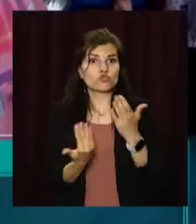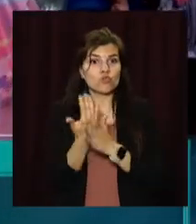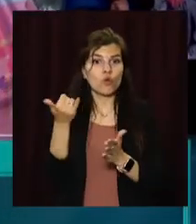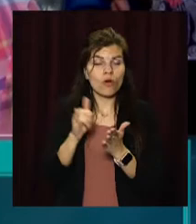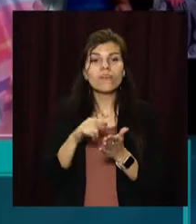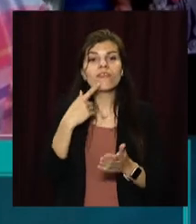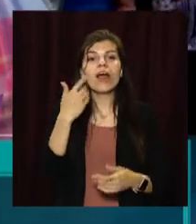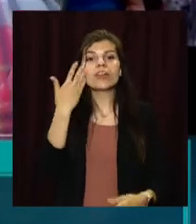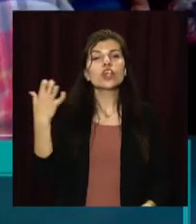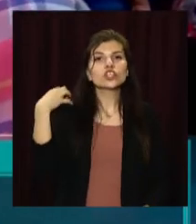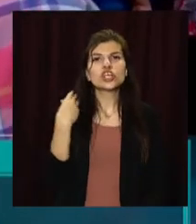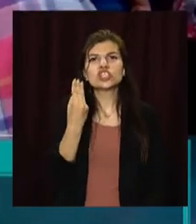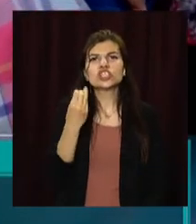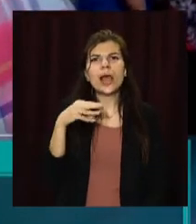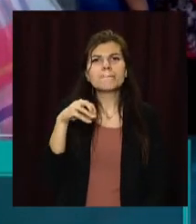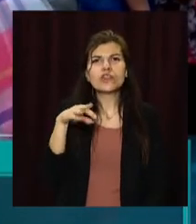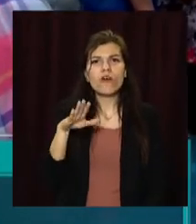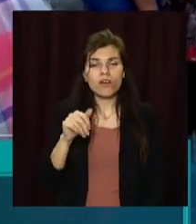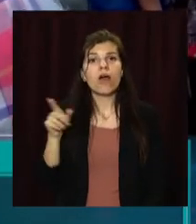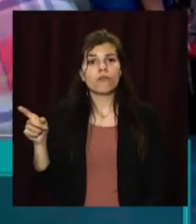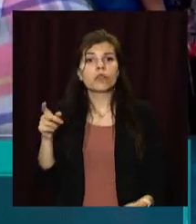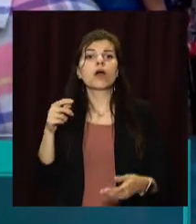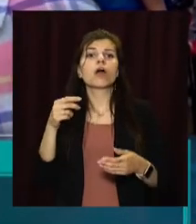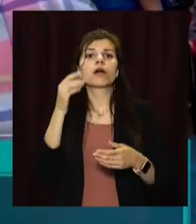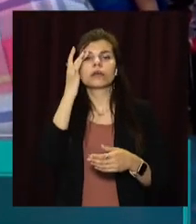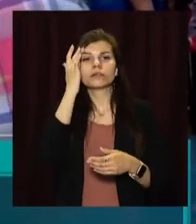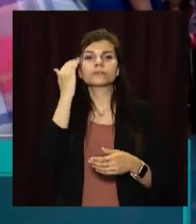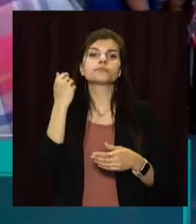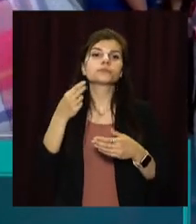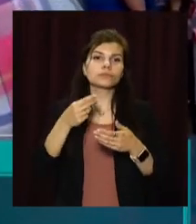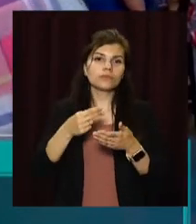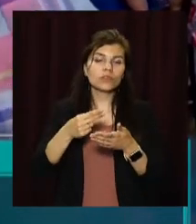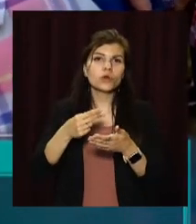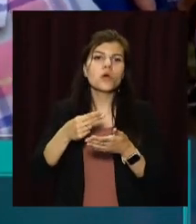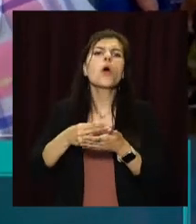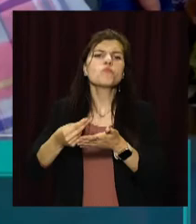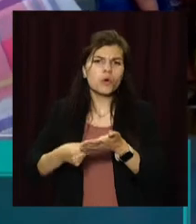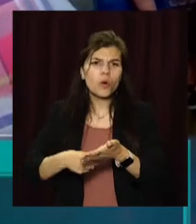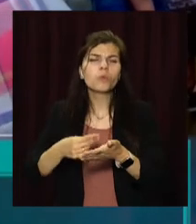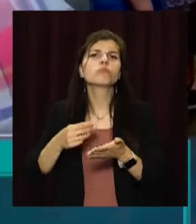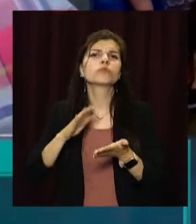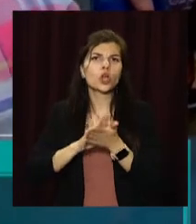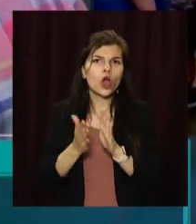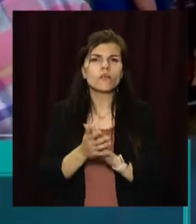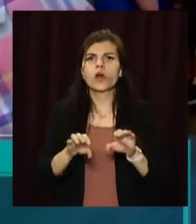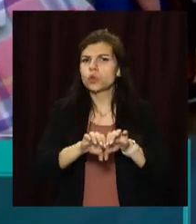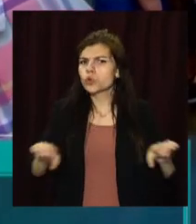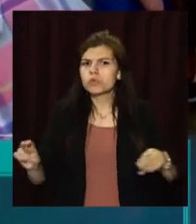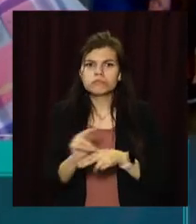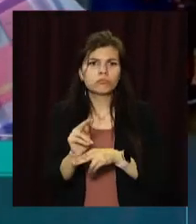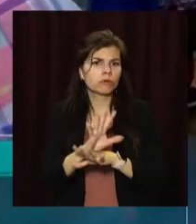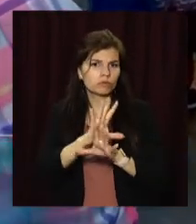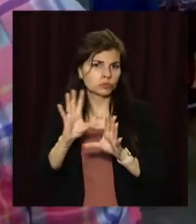була Щебетова, да? Вона ми відписувалася. Осушили підвал, все поремонтували, все. У мене три